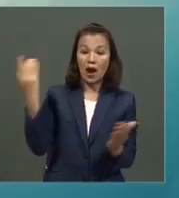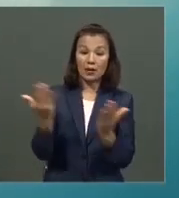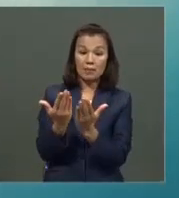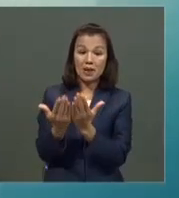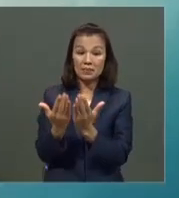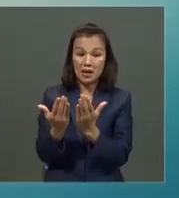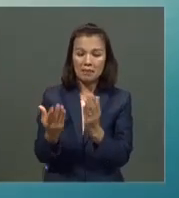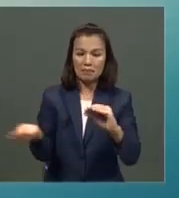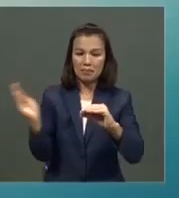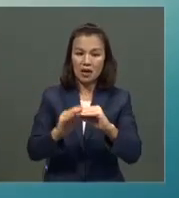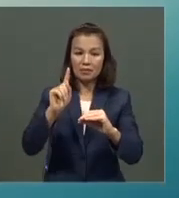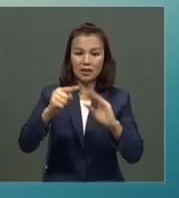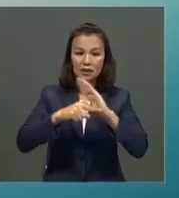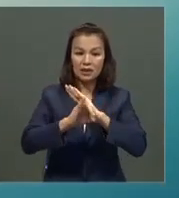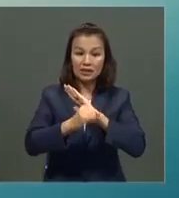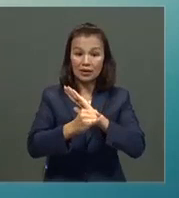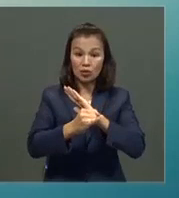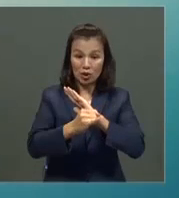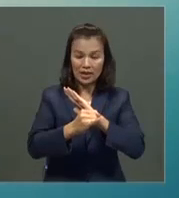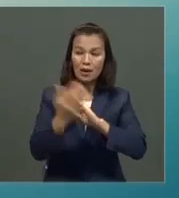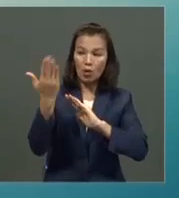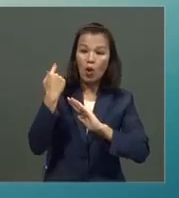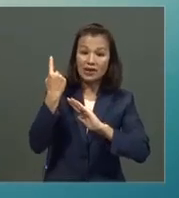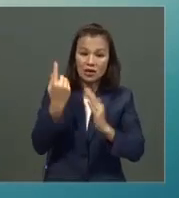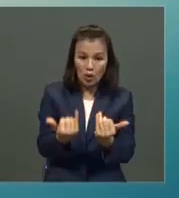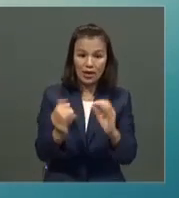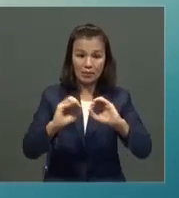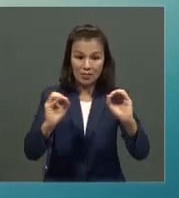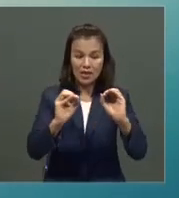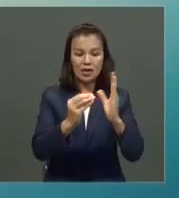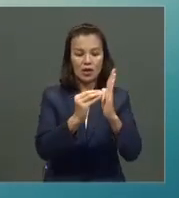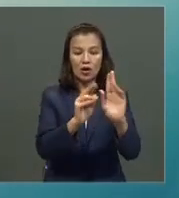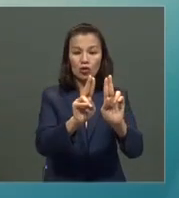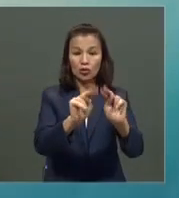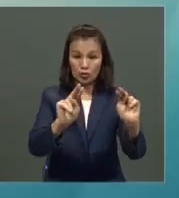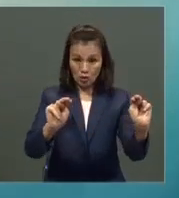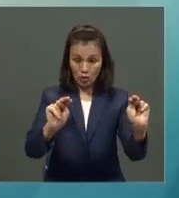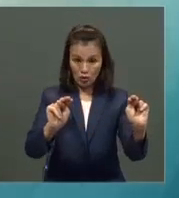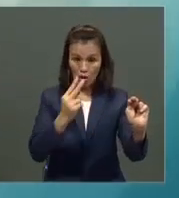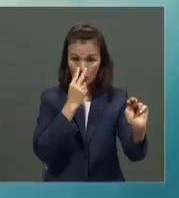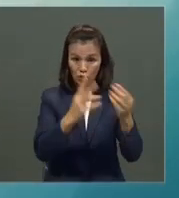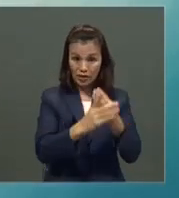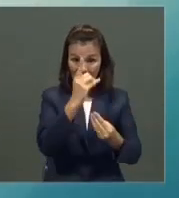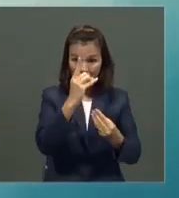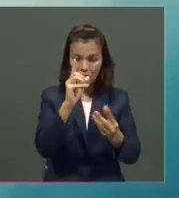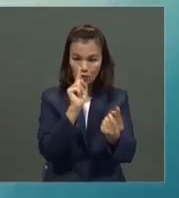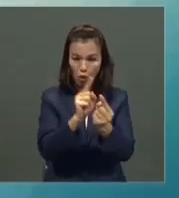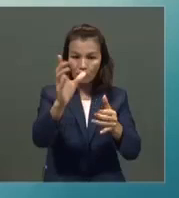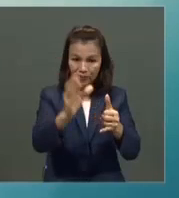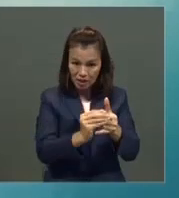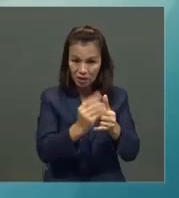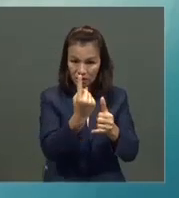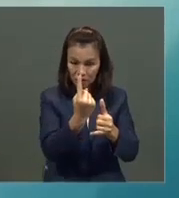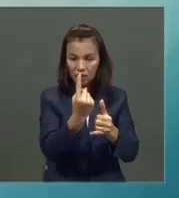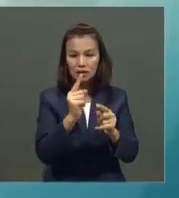1จันทบุรีวันนี้ไม่มีแต่เมื่อวานยังมีนนทบุรีเช่นกันนะคะยังถ้าดูทั้งสัปดาห์ก็ยังมี1บ้างเว้นบ้างน